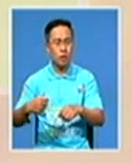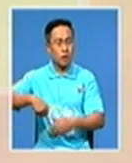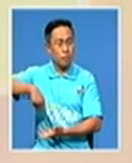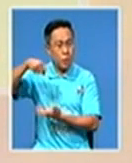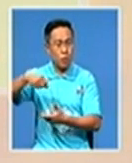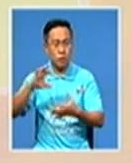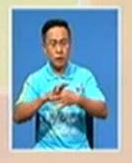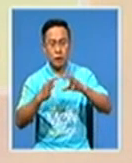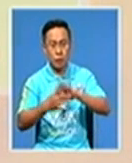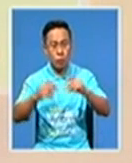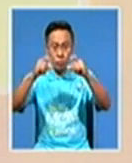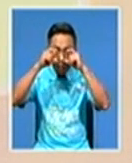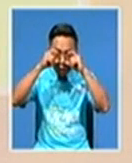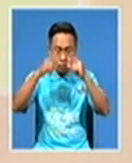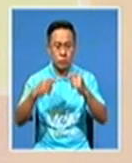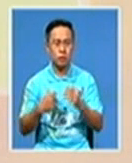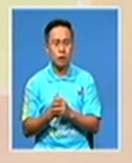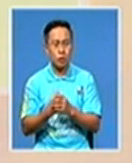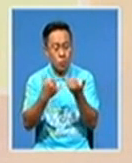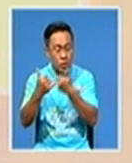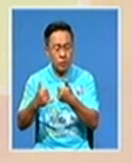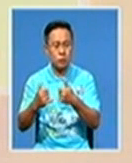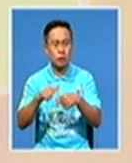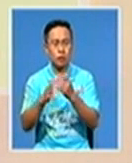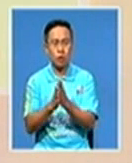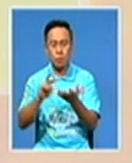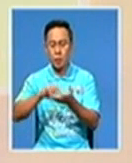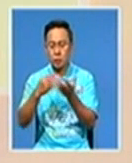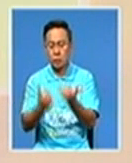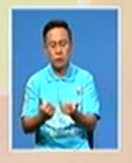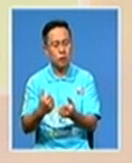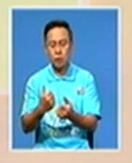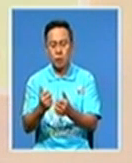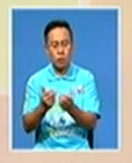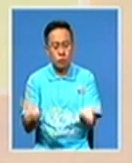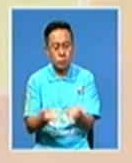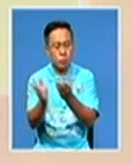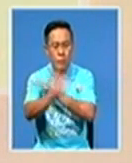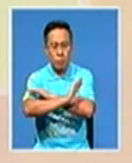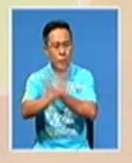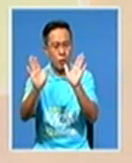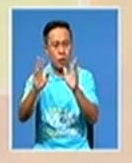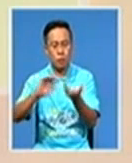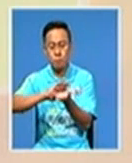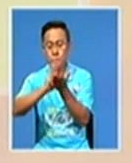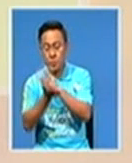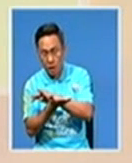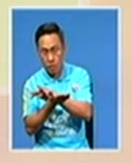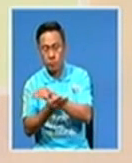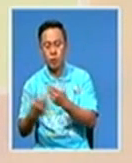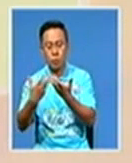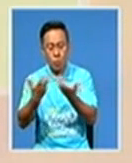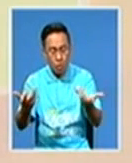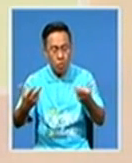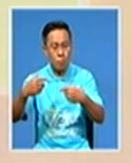เล่นเฟอร์นิเจอร์ซึ่งเราส่งเสริมมาเยอะเดี๋ยวนี้คนอื่นเขาผลิตมาแข่งกับเราได้แล้วเราก็หันไปส่งเสริมตัวใหม่แทนนะ